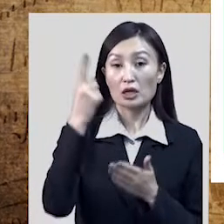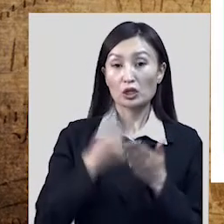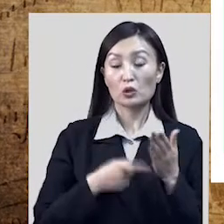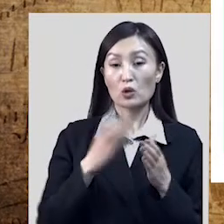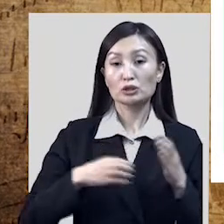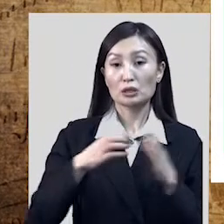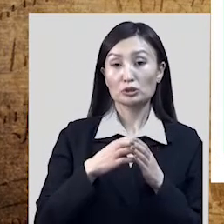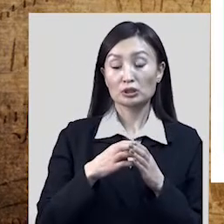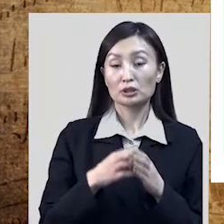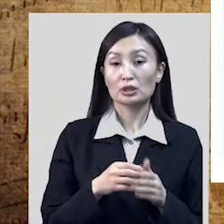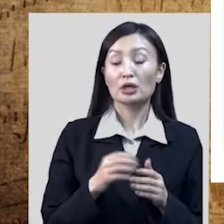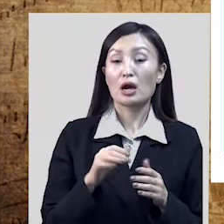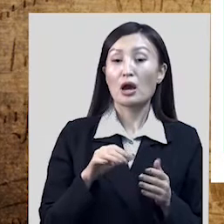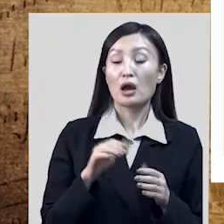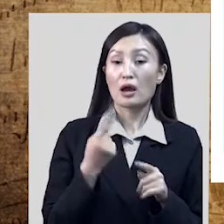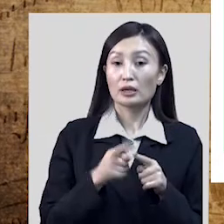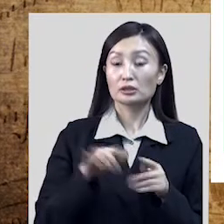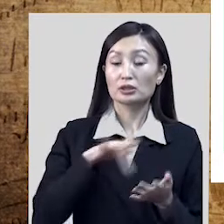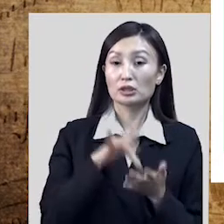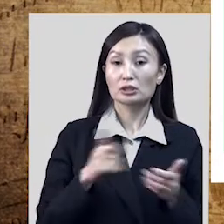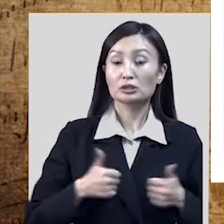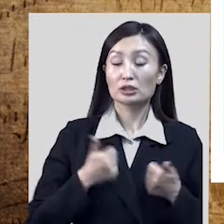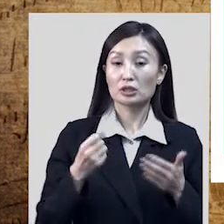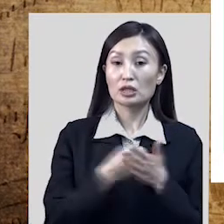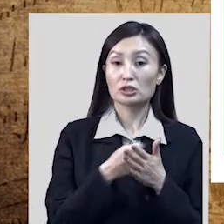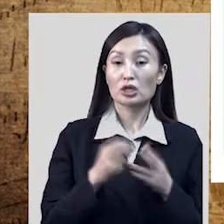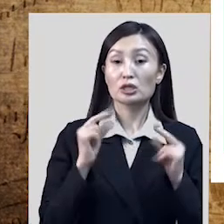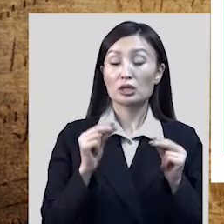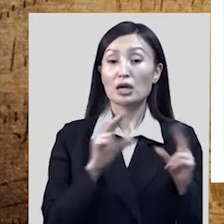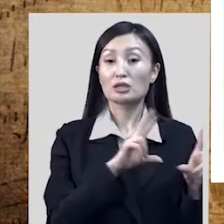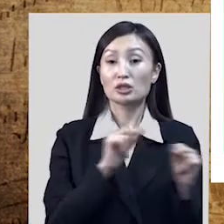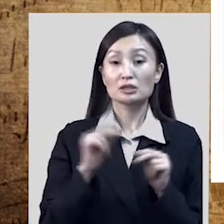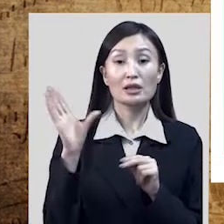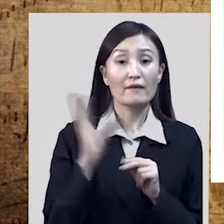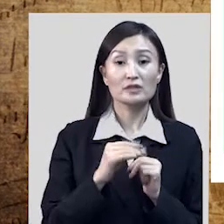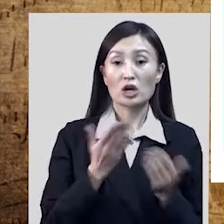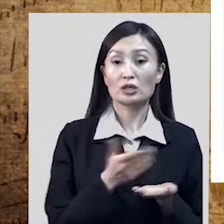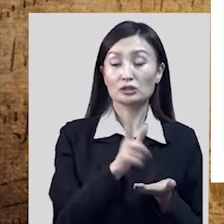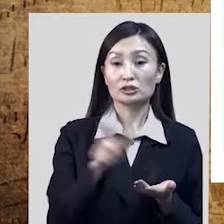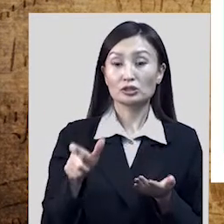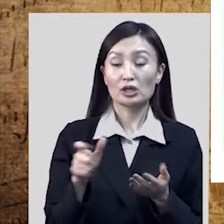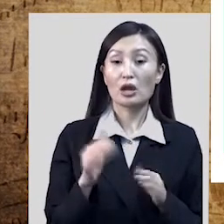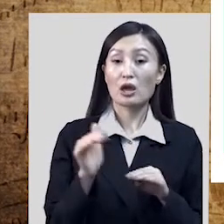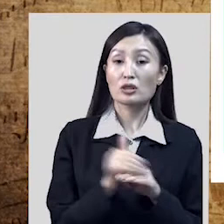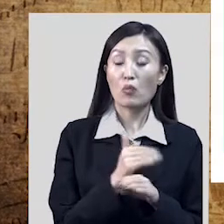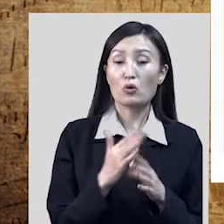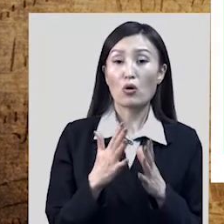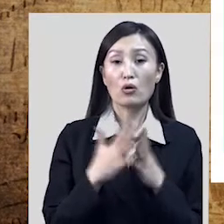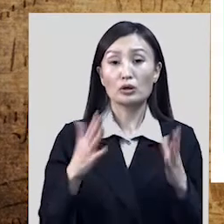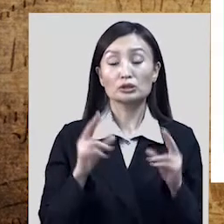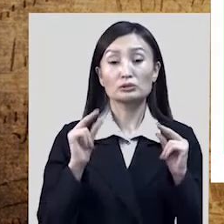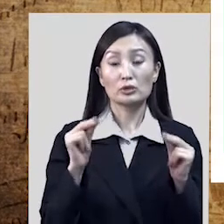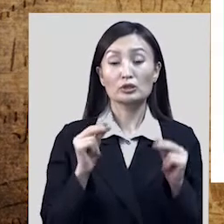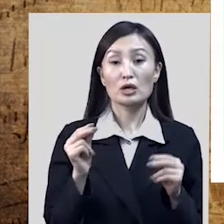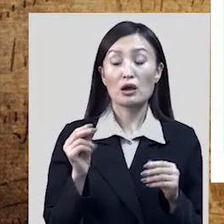общины добродетелях городах стремятся к достижению истинного счастья для всех жителей господствуют добро и справедливость